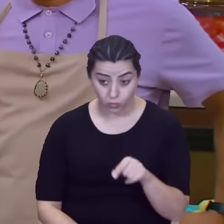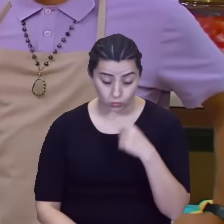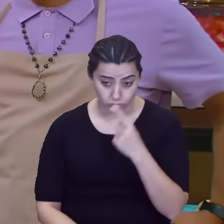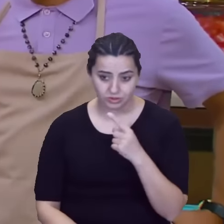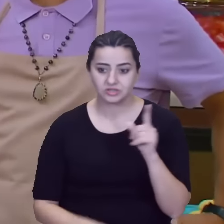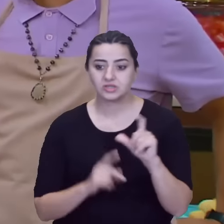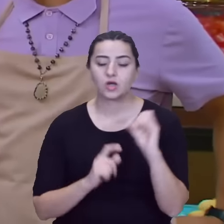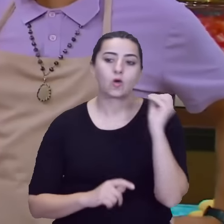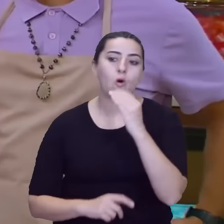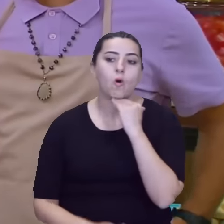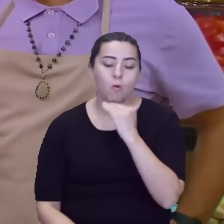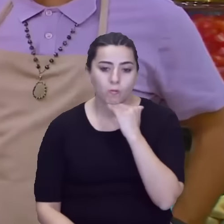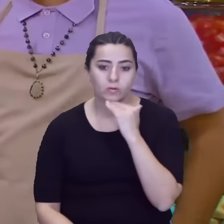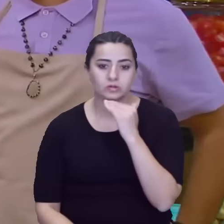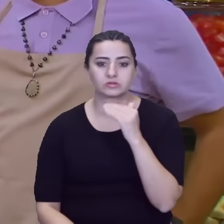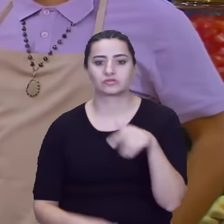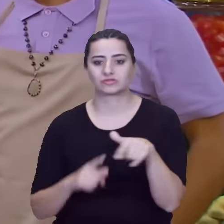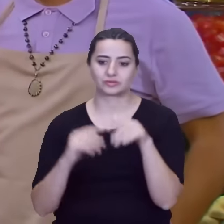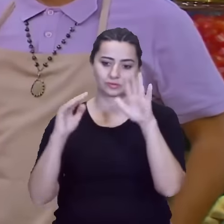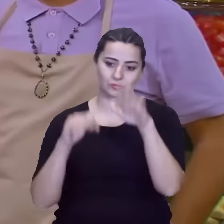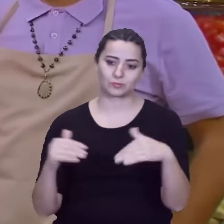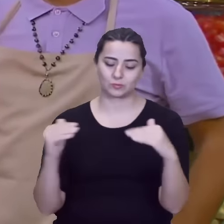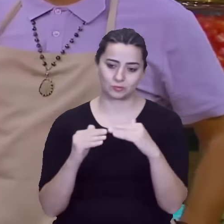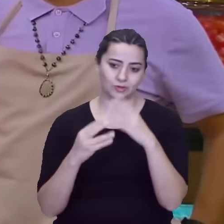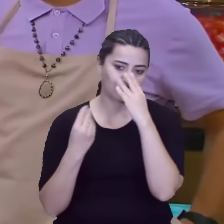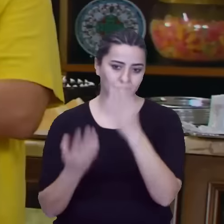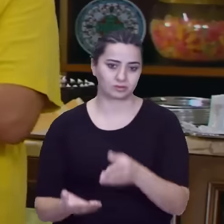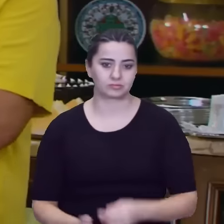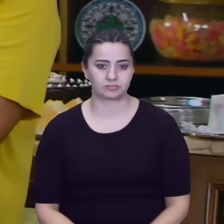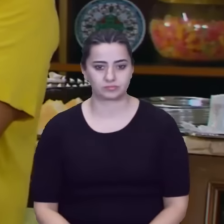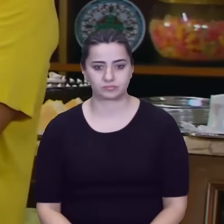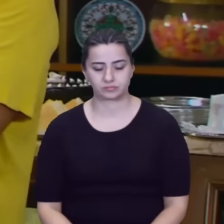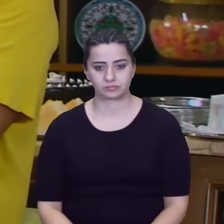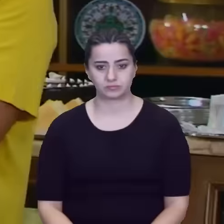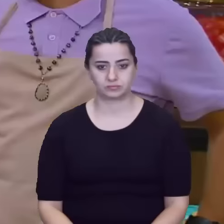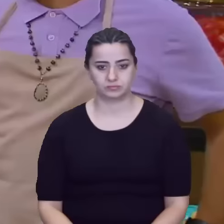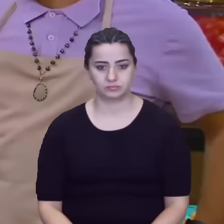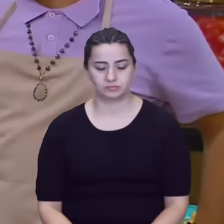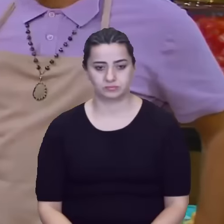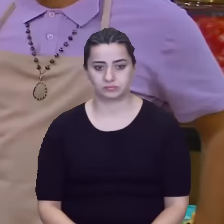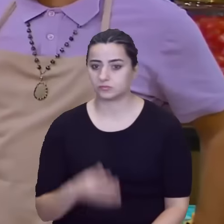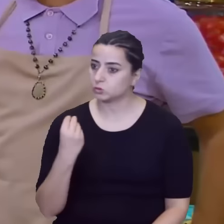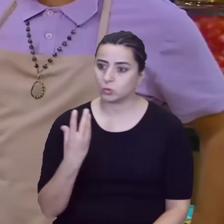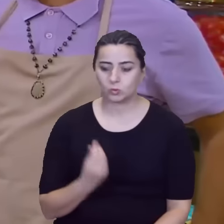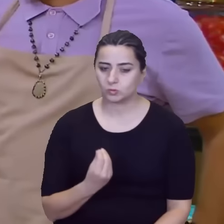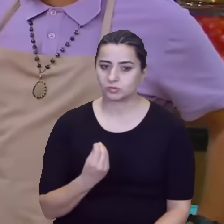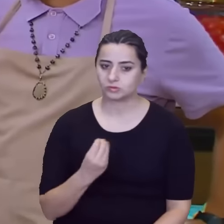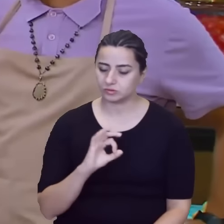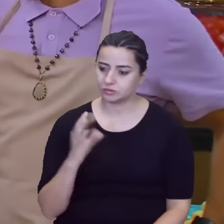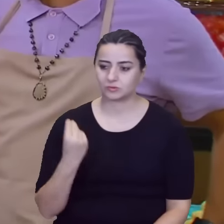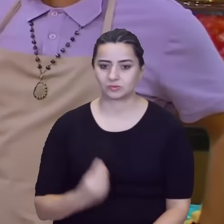da Şahin gönderemediği için Funda'ya çok yakıştı. Ben de ona hediye ettim. Çağatay'dan Funda'ya sus işareti. Vallahi güzel olmuş.